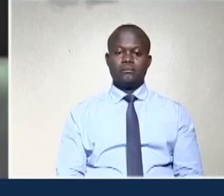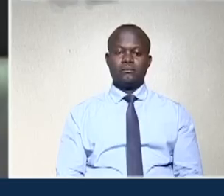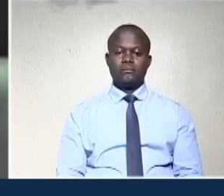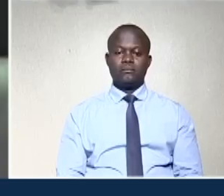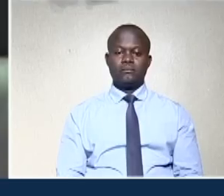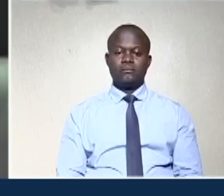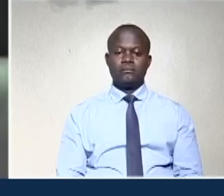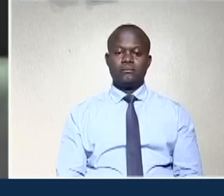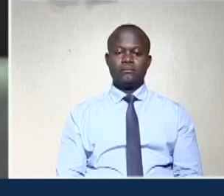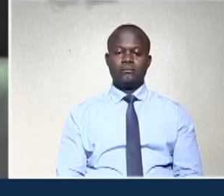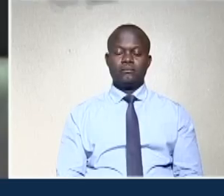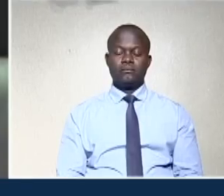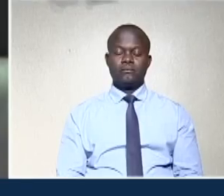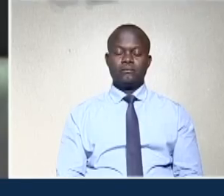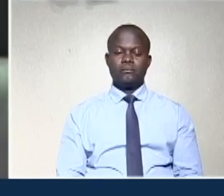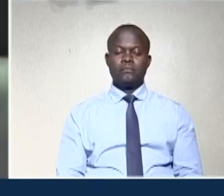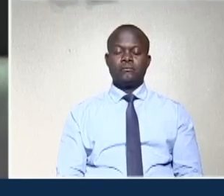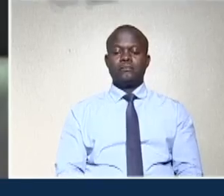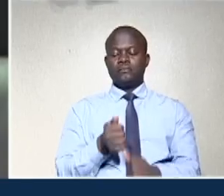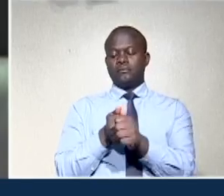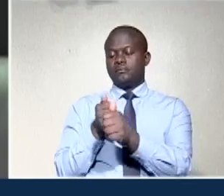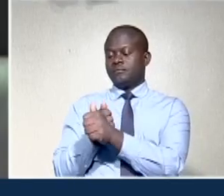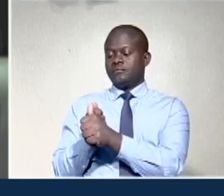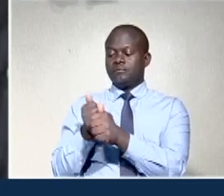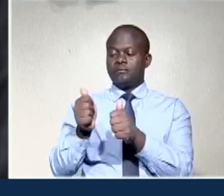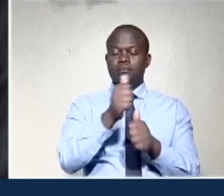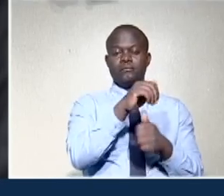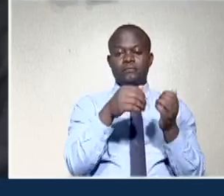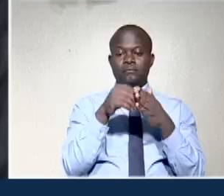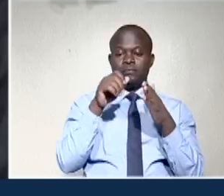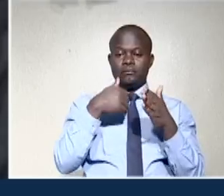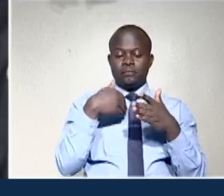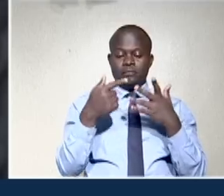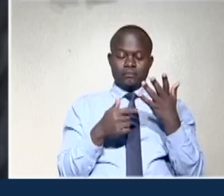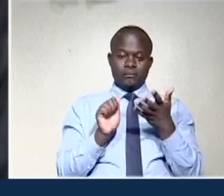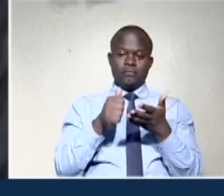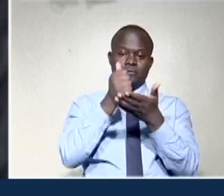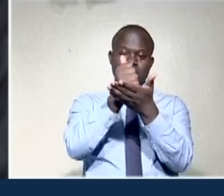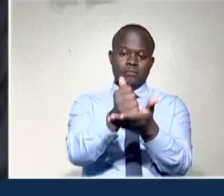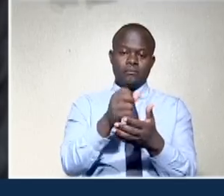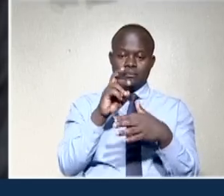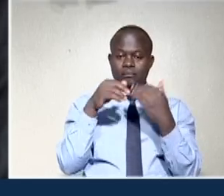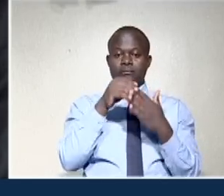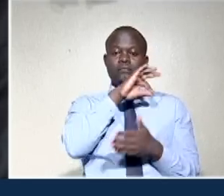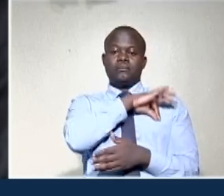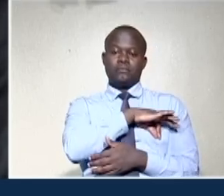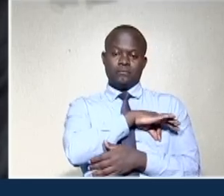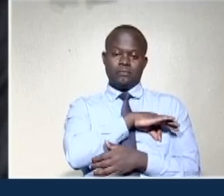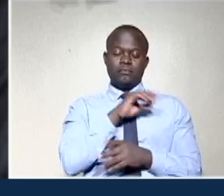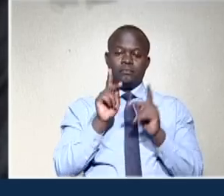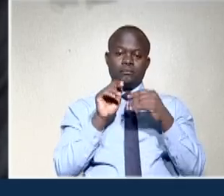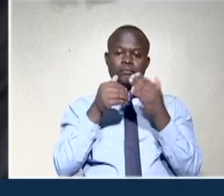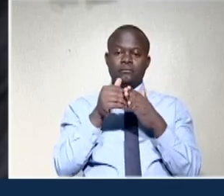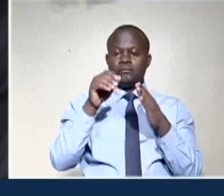gain or receive from that. Buri wese agomba kugira icyo yigomwa kandi akanagira icyo abona cyangwa yunguka. Abantu